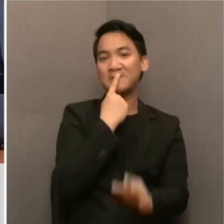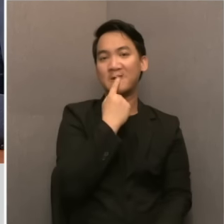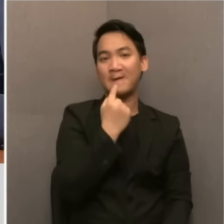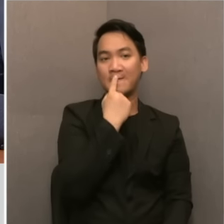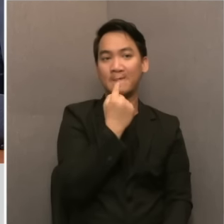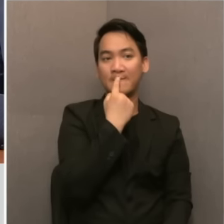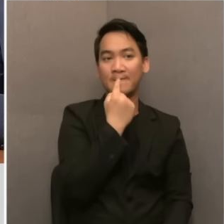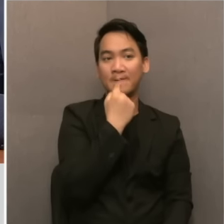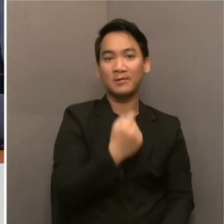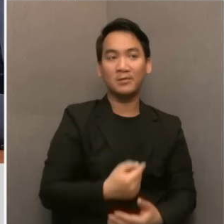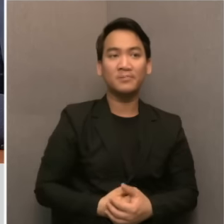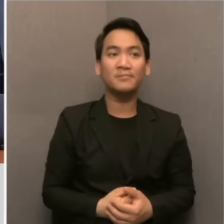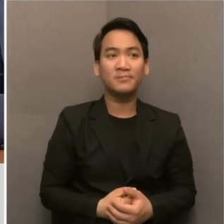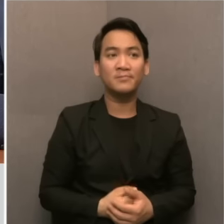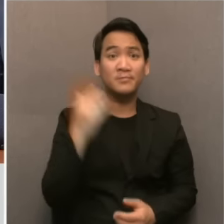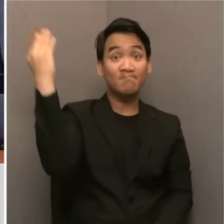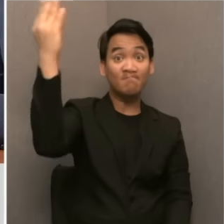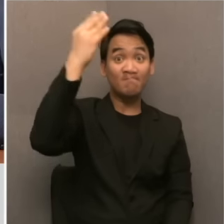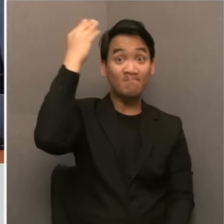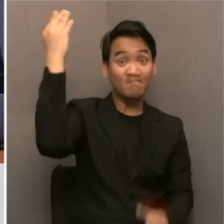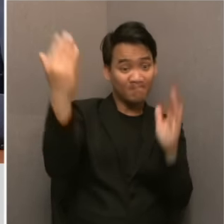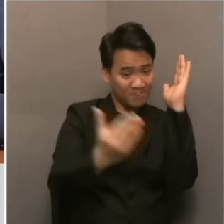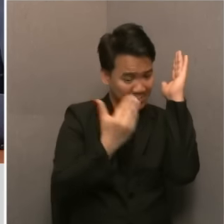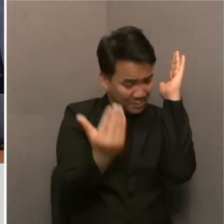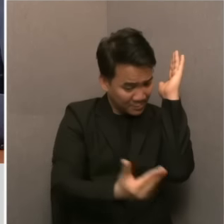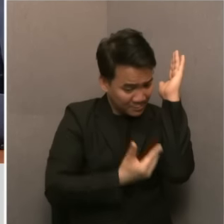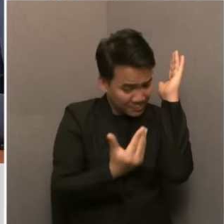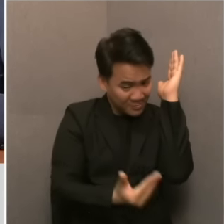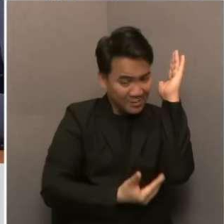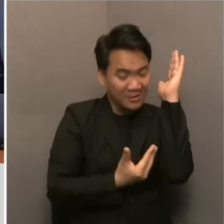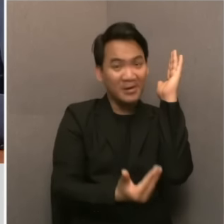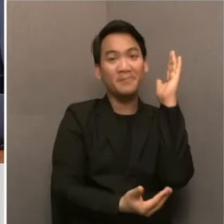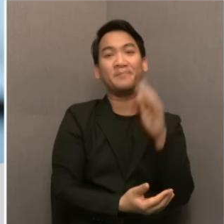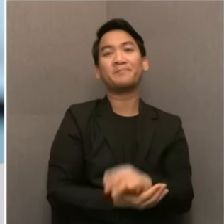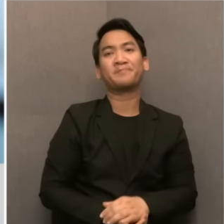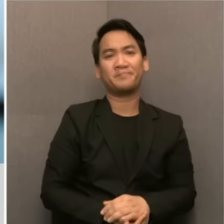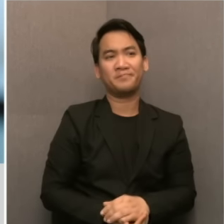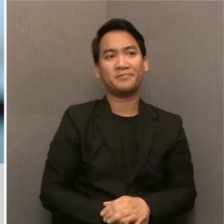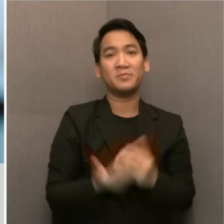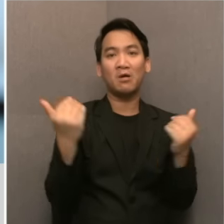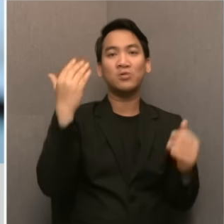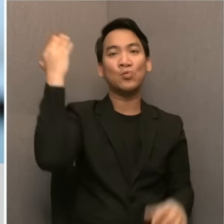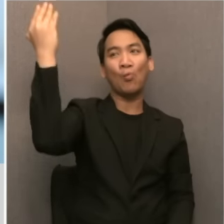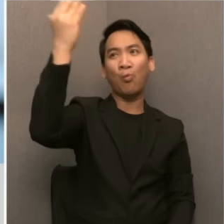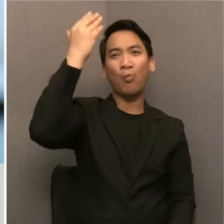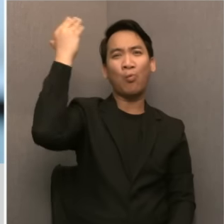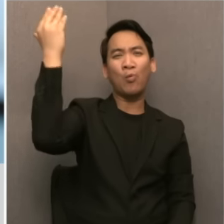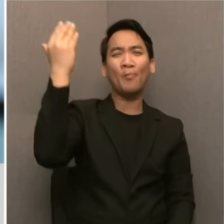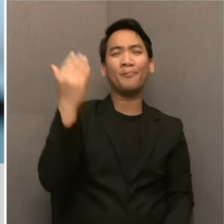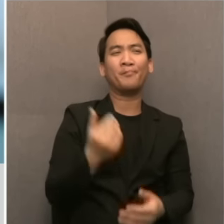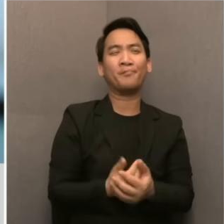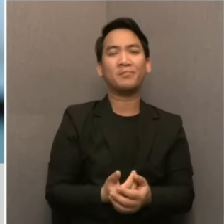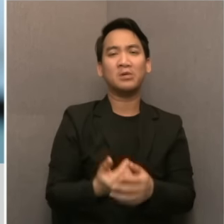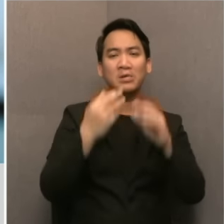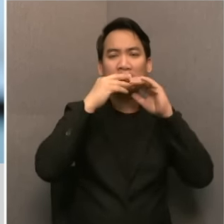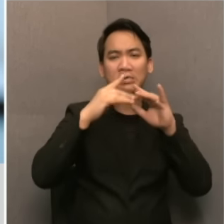าพัดผ่านในบริเวณภาคใต้ตอนกลางนะครับปัจจัยหลักอีกอันนึงก็คือลมตอนนี้ก็เป็นลมตะวันออกบางครั้งก็อาจจะมีคลื่นกระแส